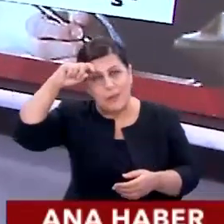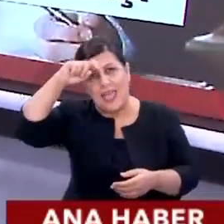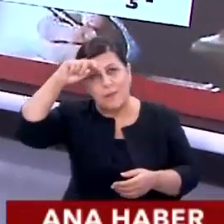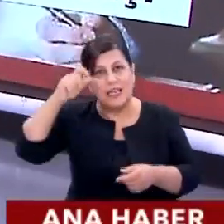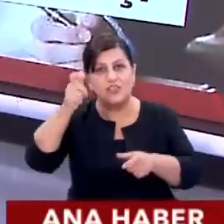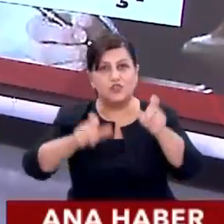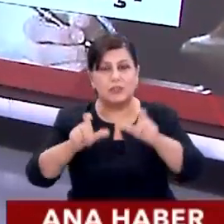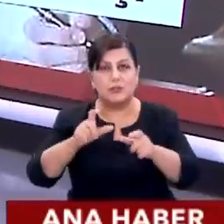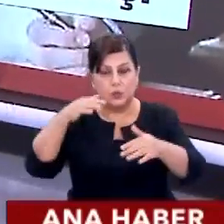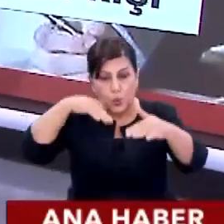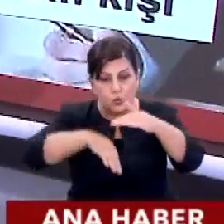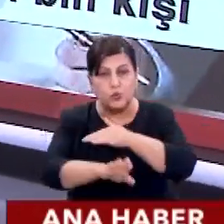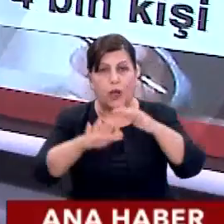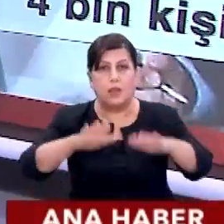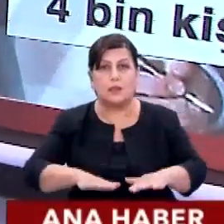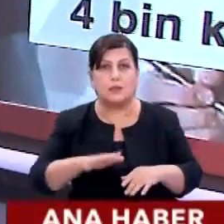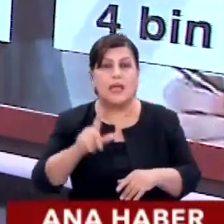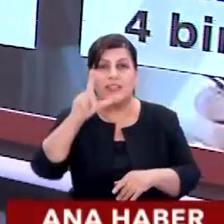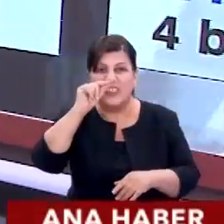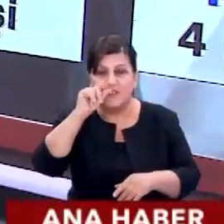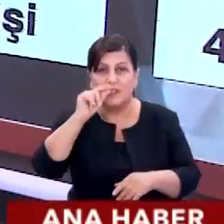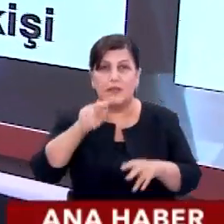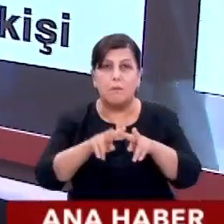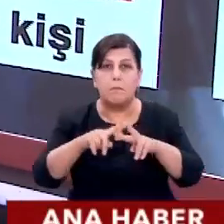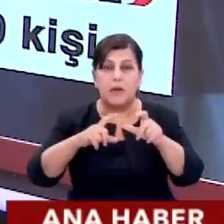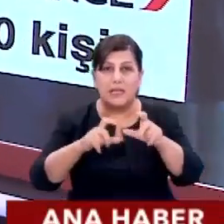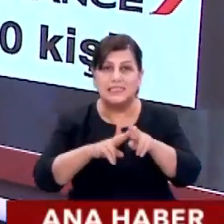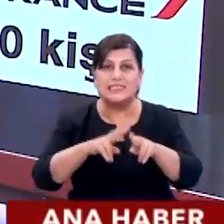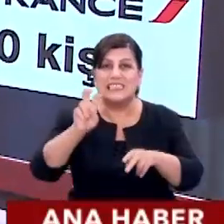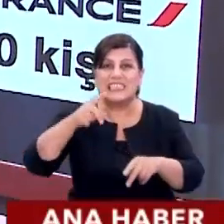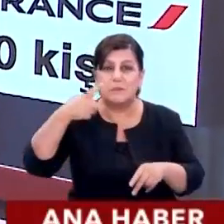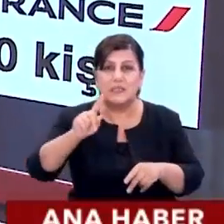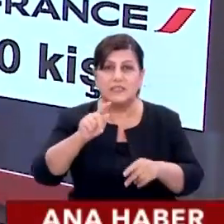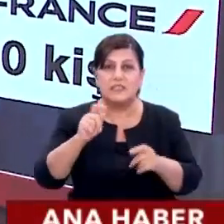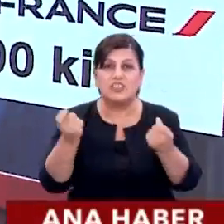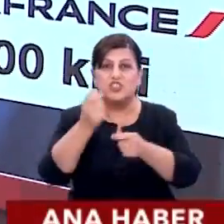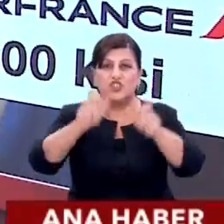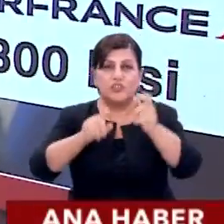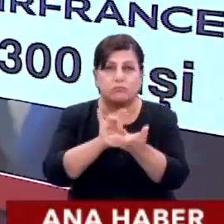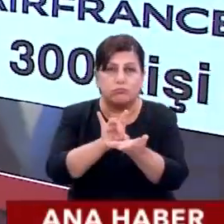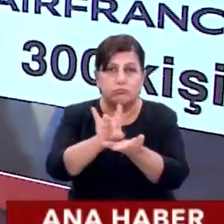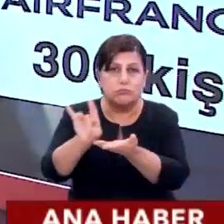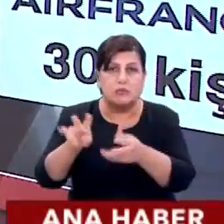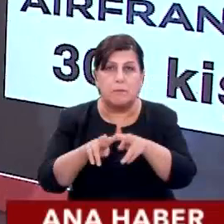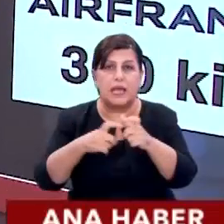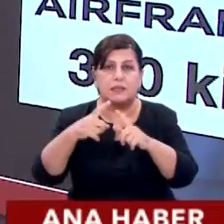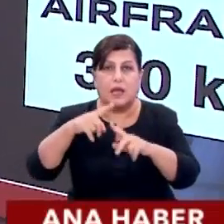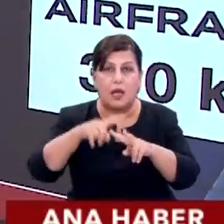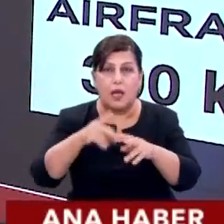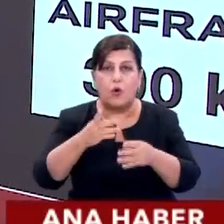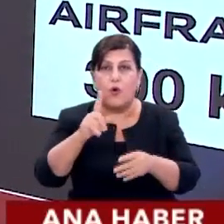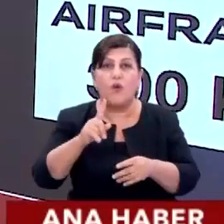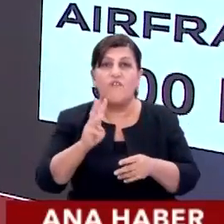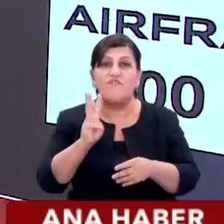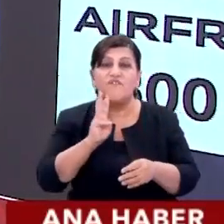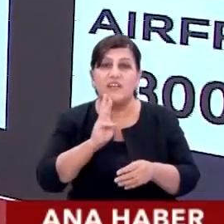göçük altında dedim Twitter Mask 8 bin kişiyi işten çıkarıyor Meta o WhatsApp var ya